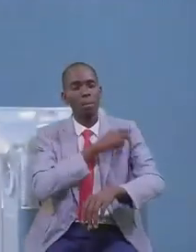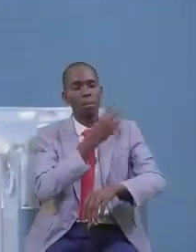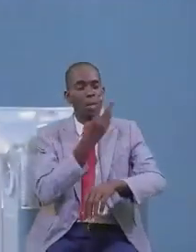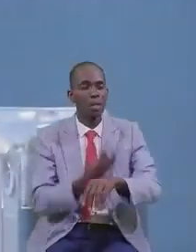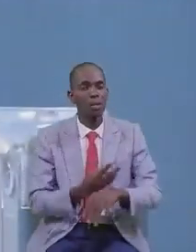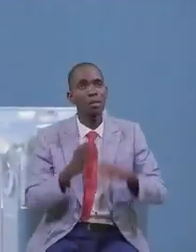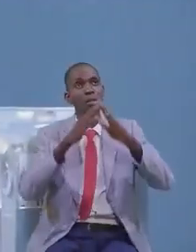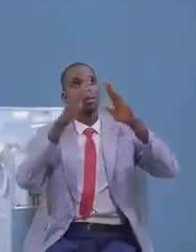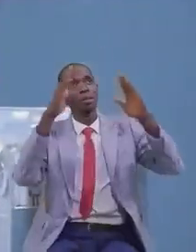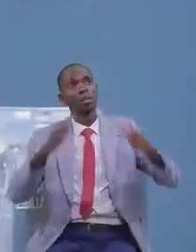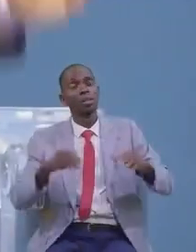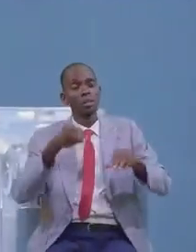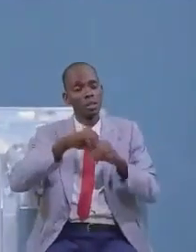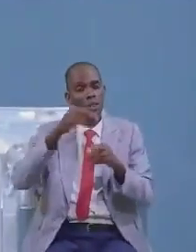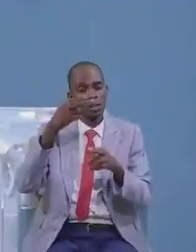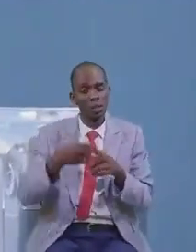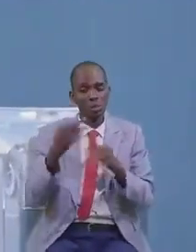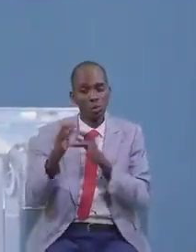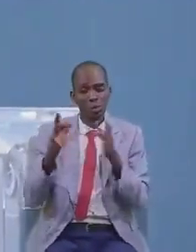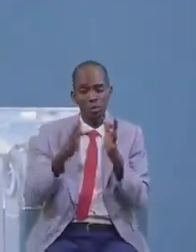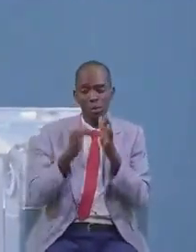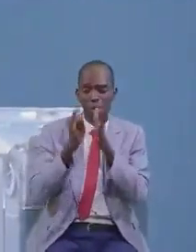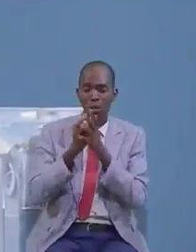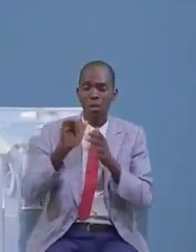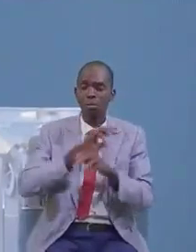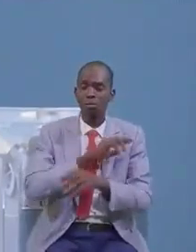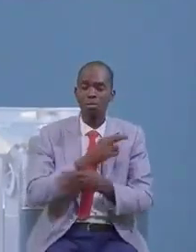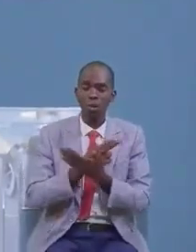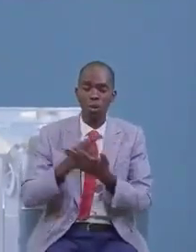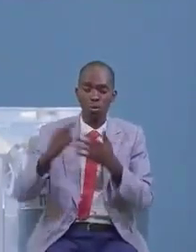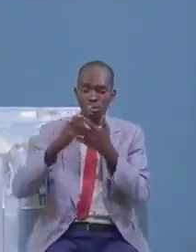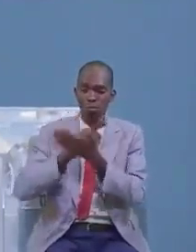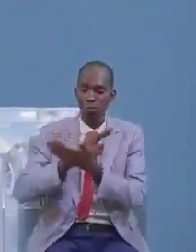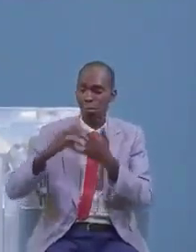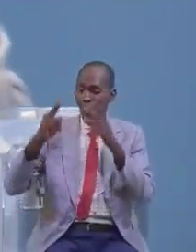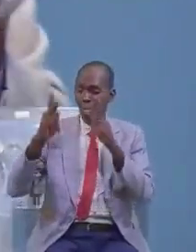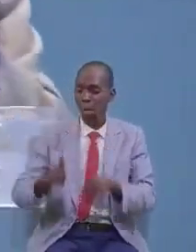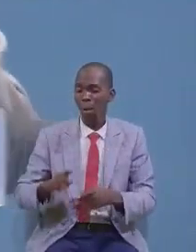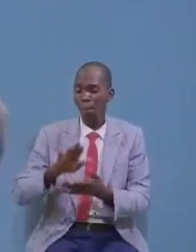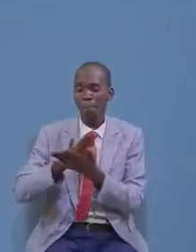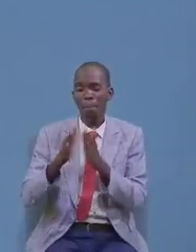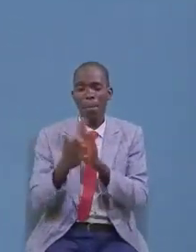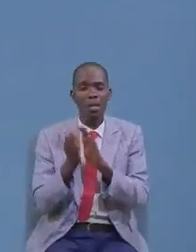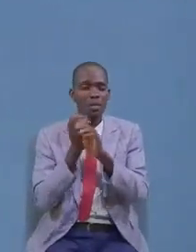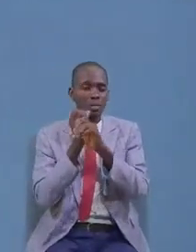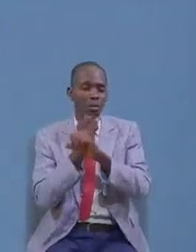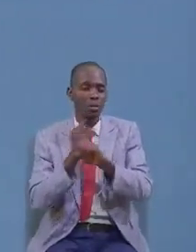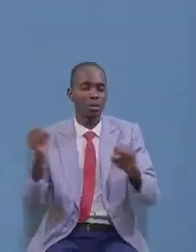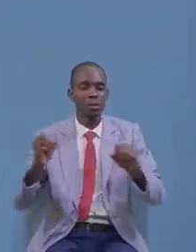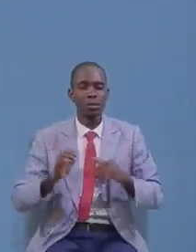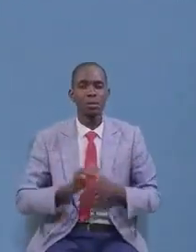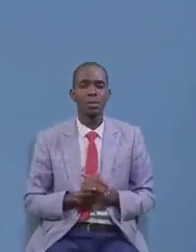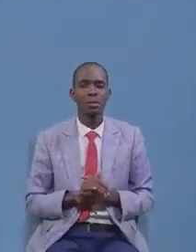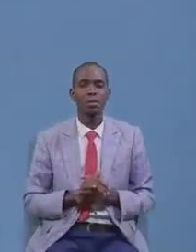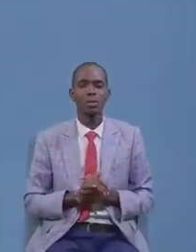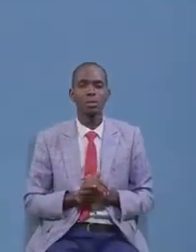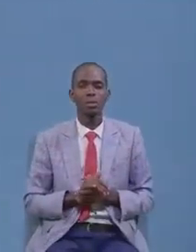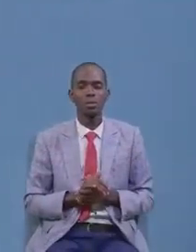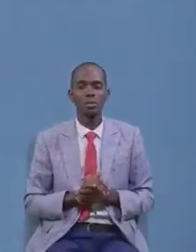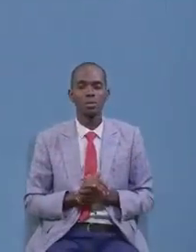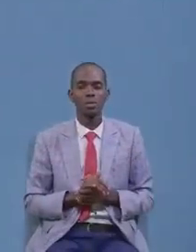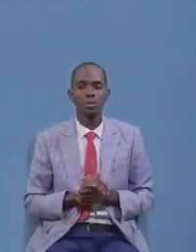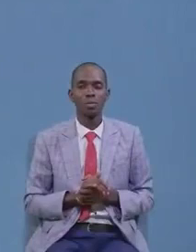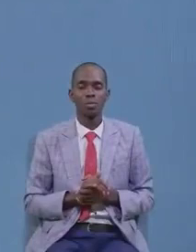name of Jesus. And he say, నీతిమంతులైన వారు యేసునే నామములోనికి ఆశ్రయ దుర్గములోనికి ప్రవేశిస్తారు,